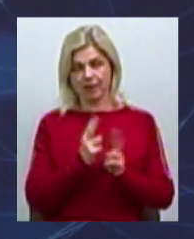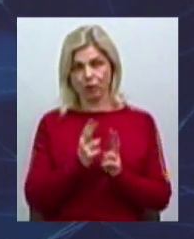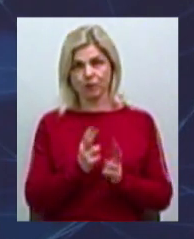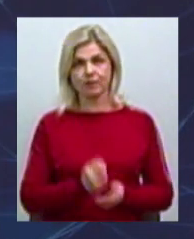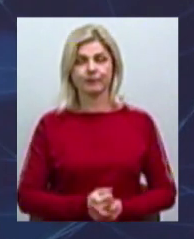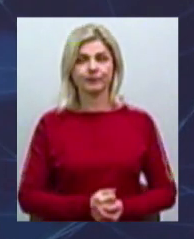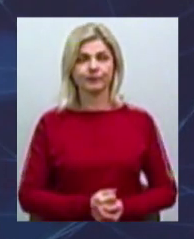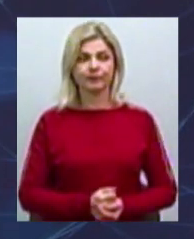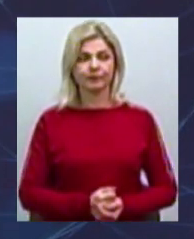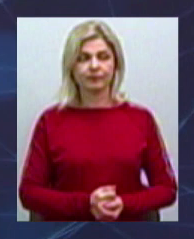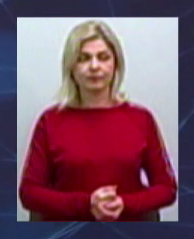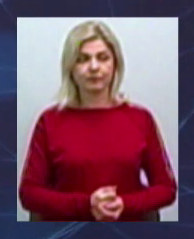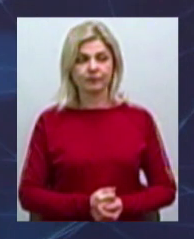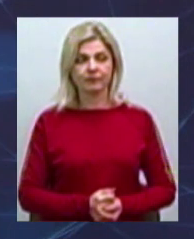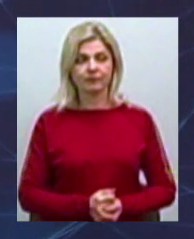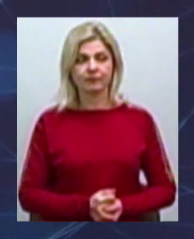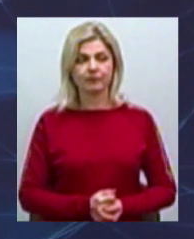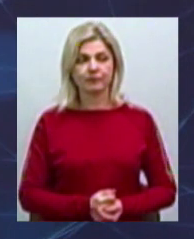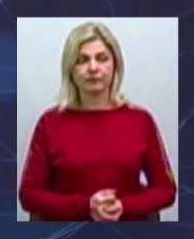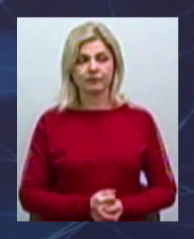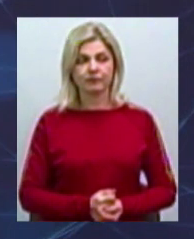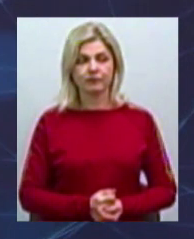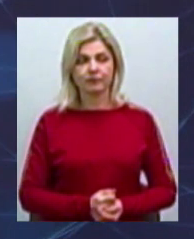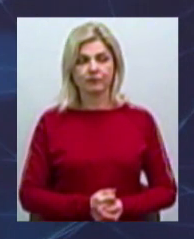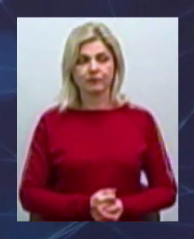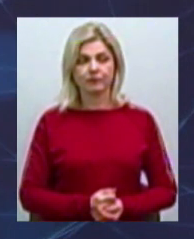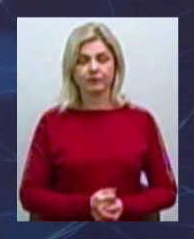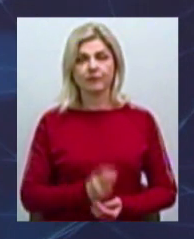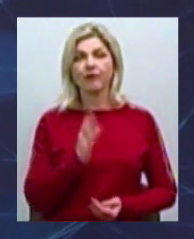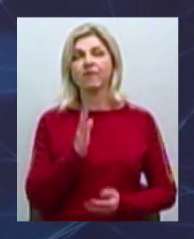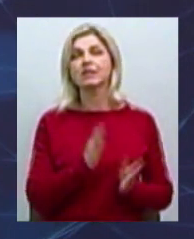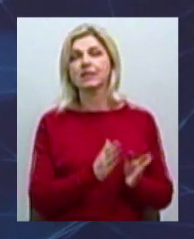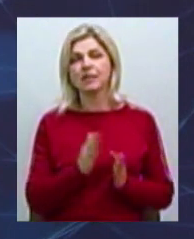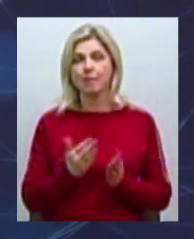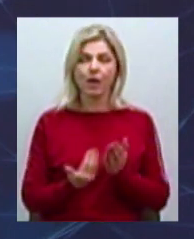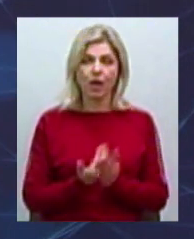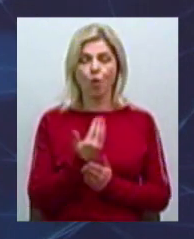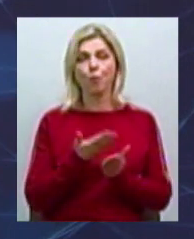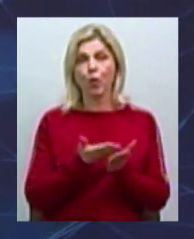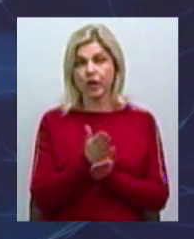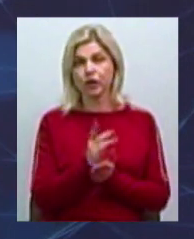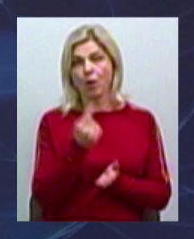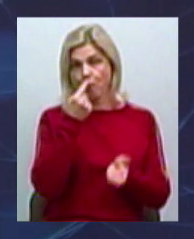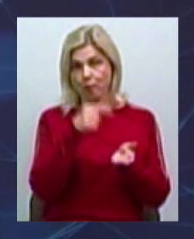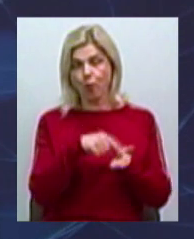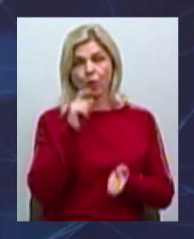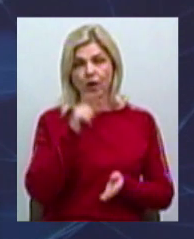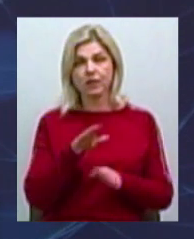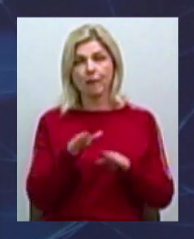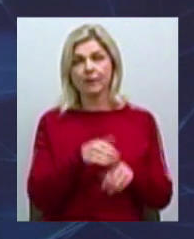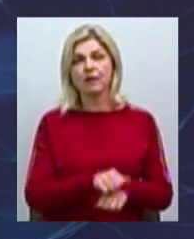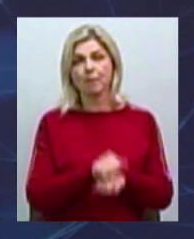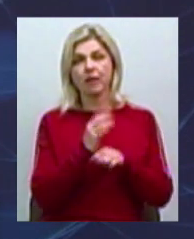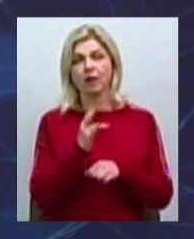Але в системі, да, геополітичної, в якій опинилася Україна після Майдану